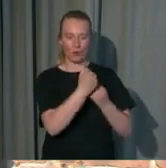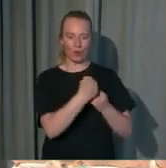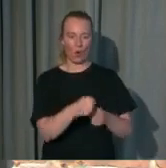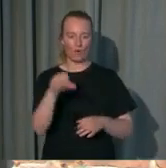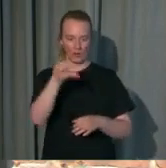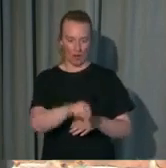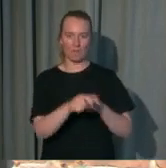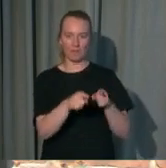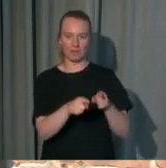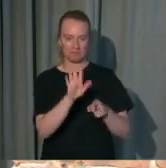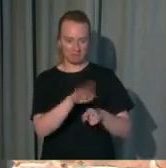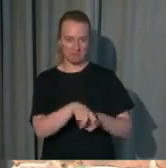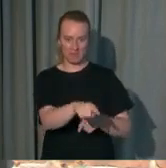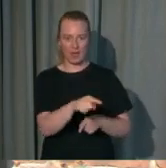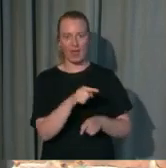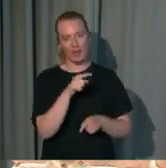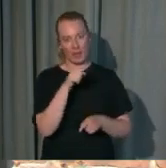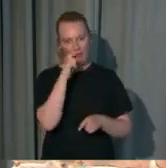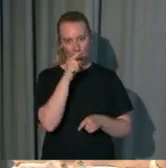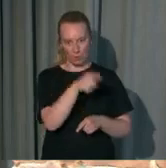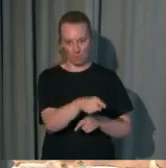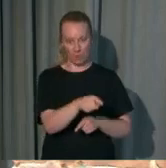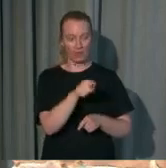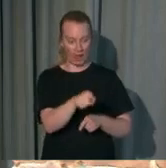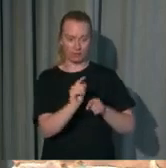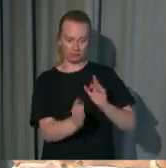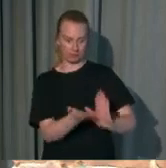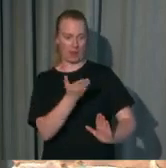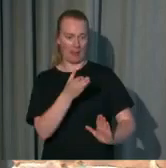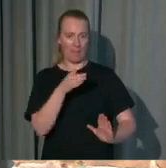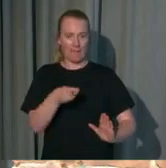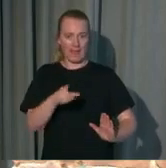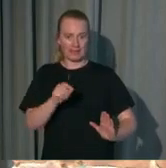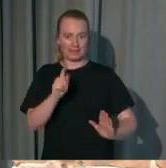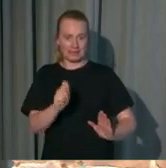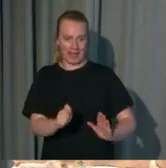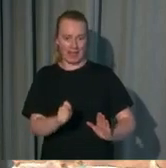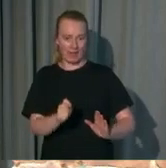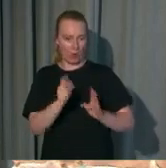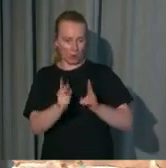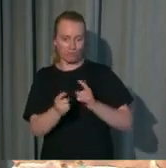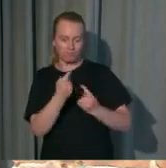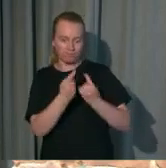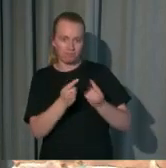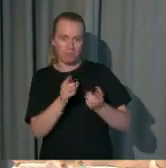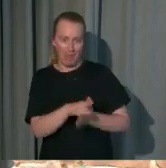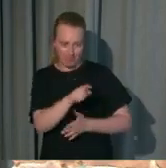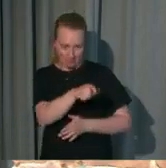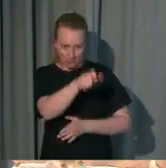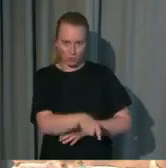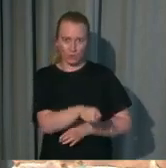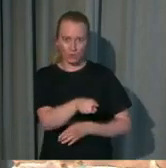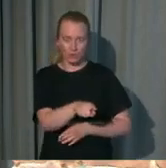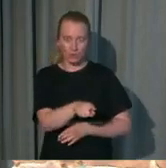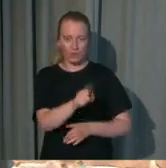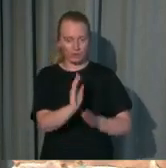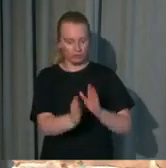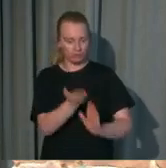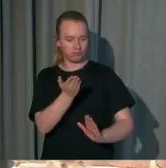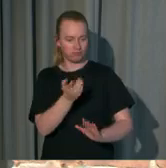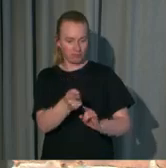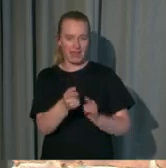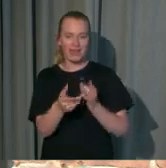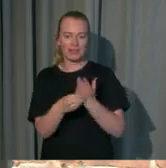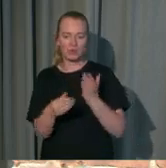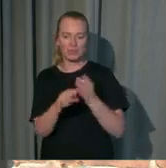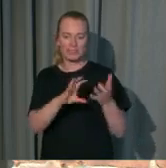Bærum, og der kom det også frem at PST hadde hatt samtaler med denne personen, og det har også kommet frem at ressurssituasjonen gjorde at de